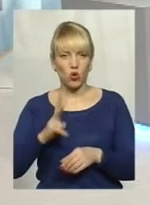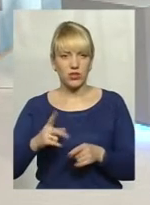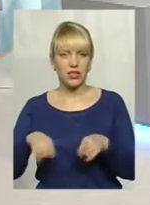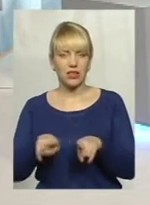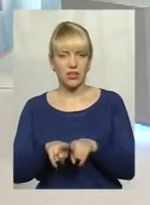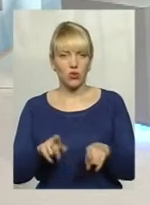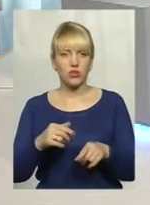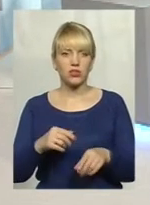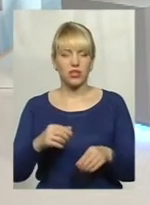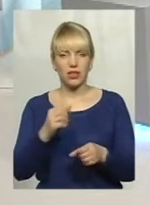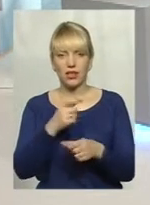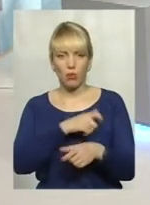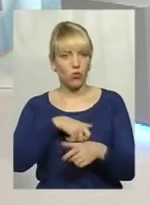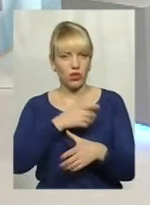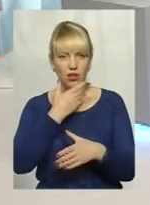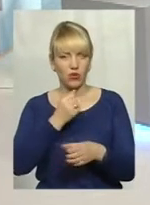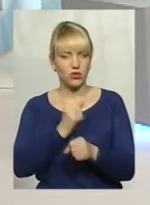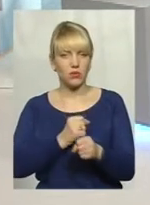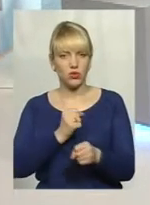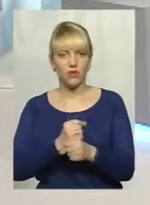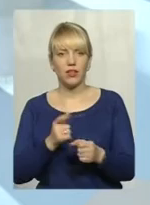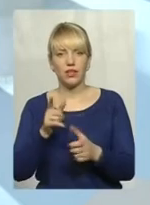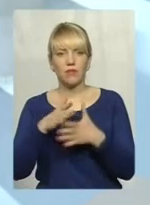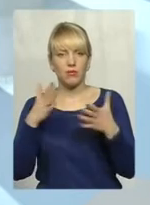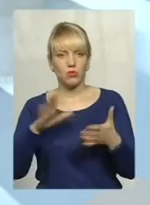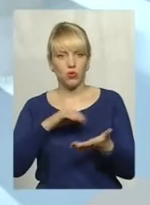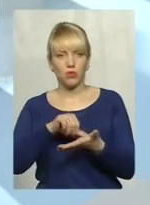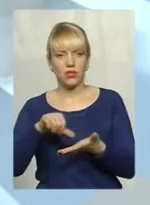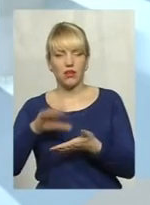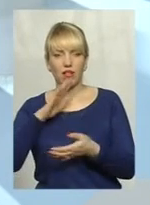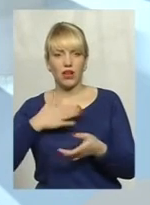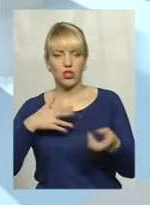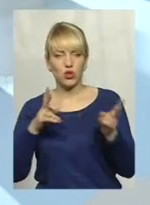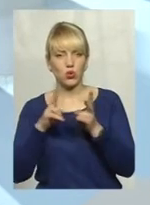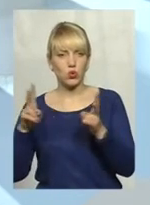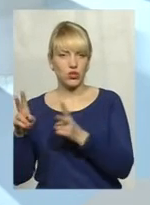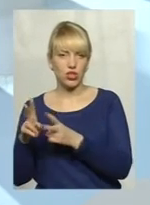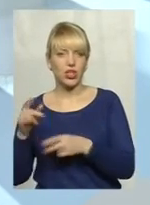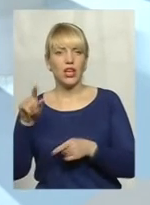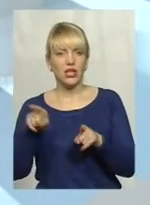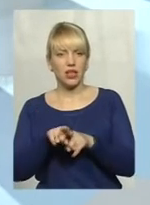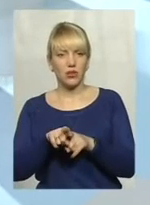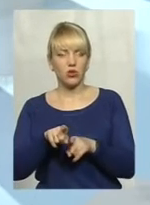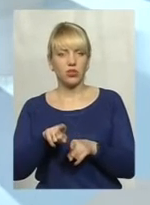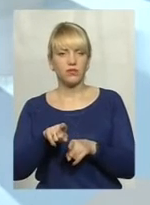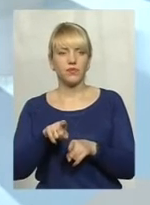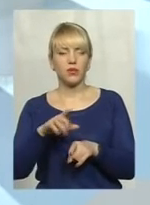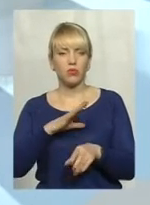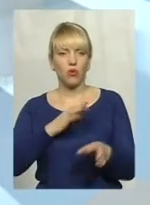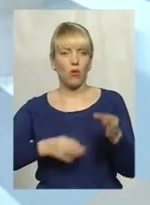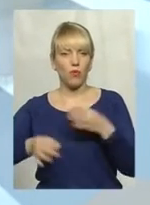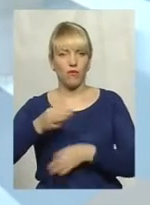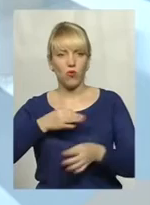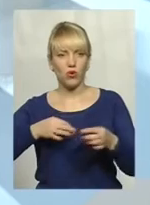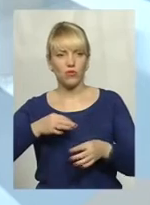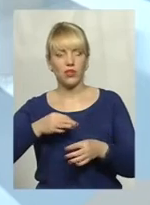депутати спрацювали. Один з найбільших представниць нас там було, ну, на нашій зустрічі. І також вони будуть це обговорювати і